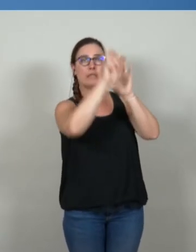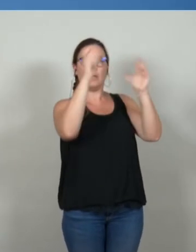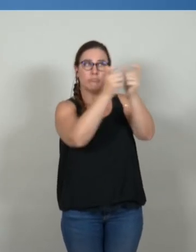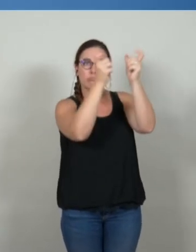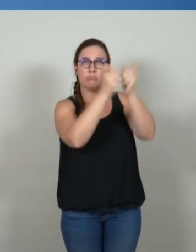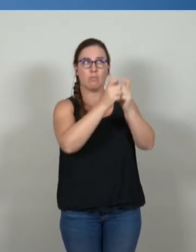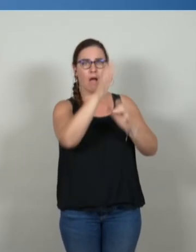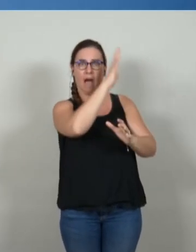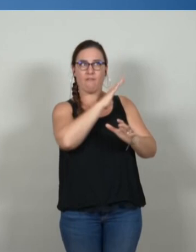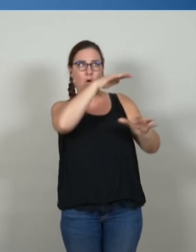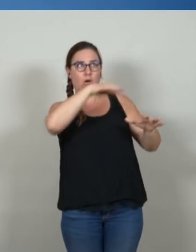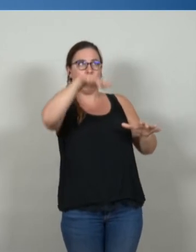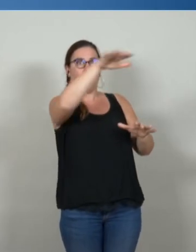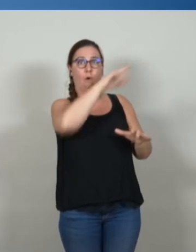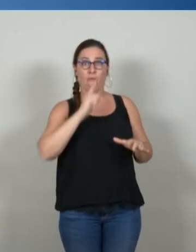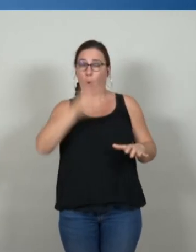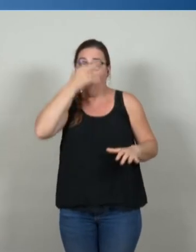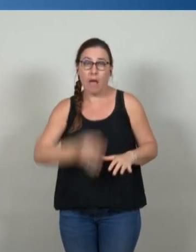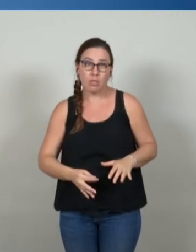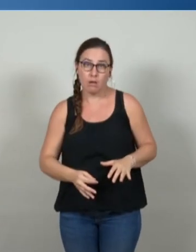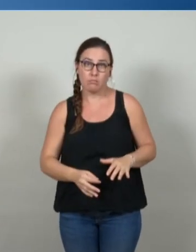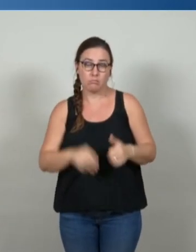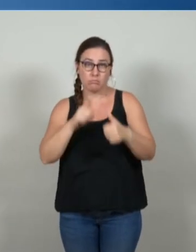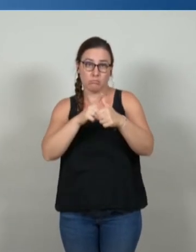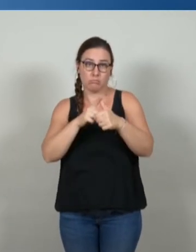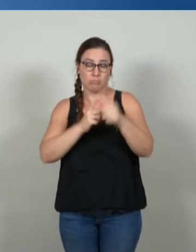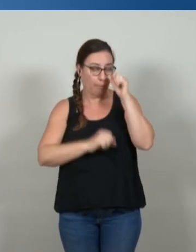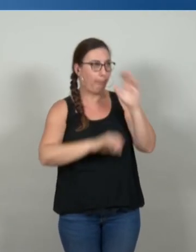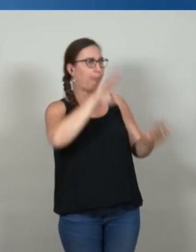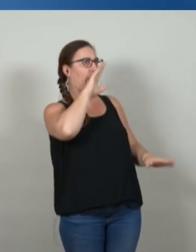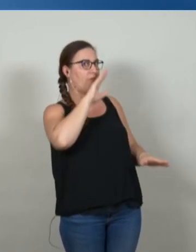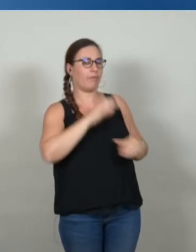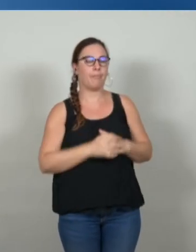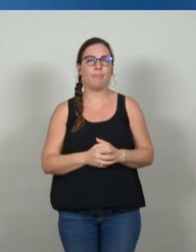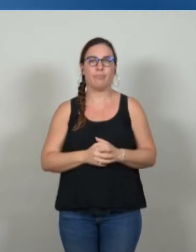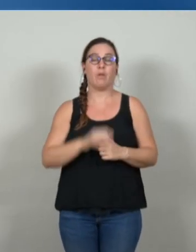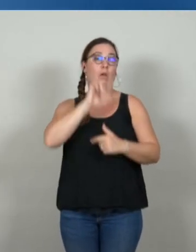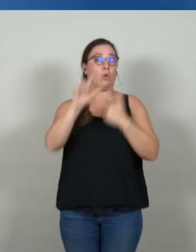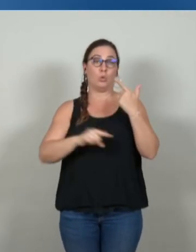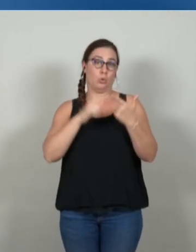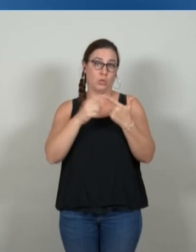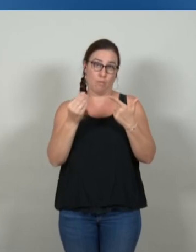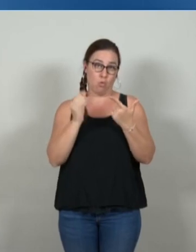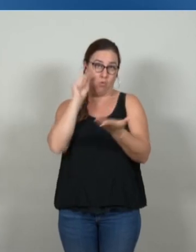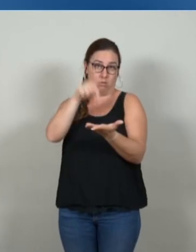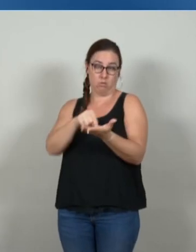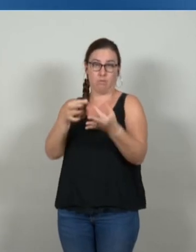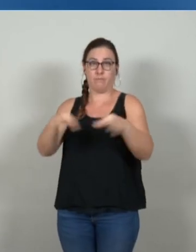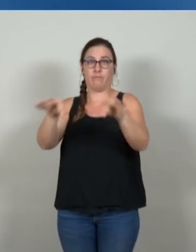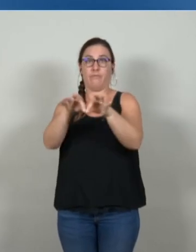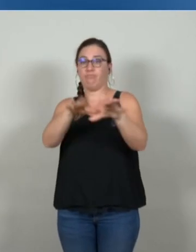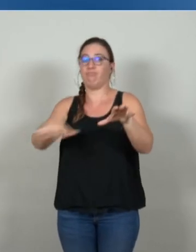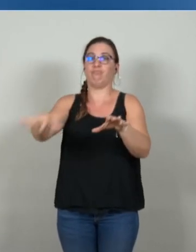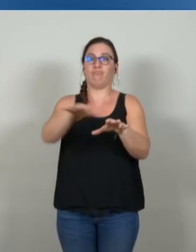un site que vous avez manqué première grande occasion manquée deuxième grande occasion manquée c'est la friche de l'ex salibert